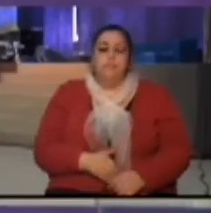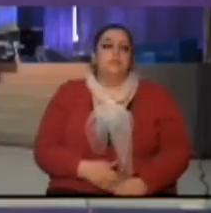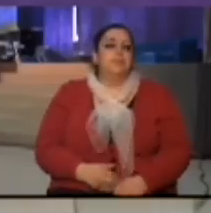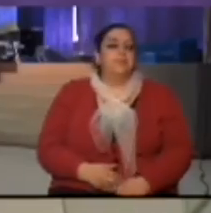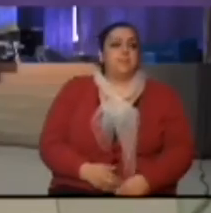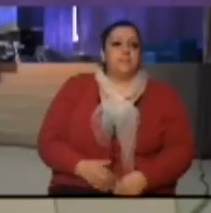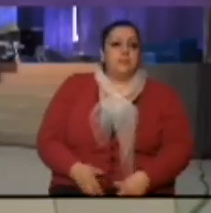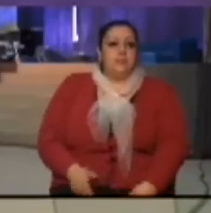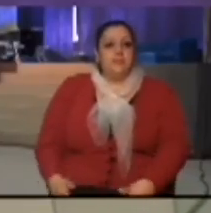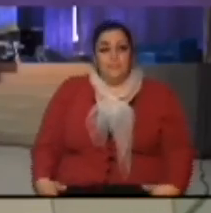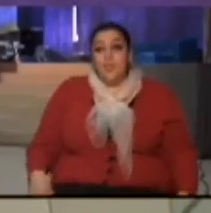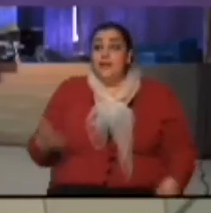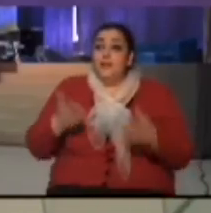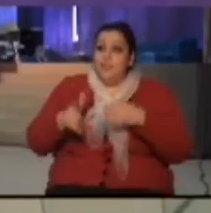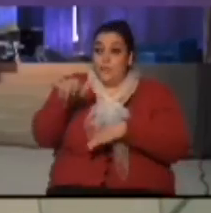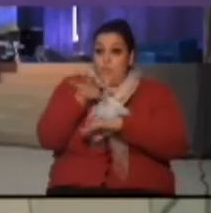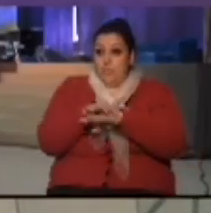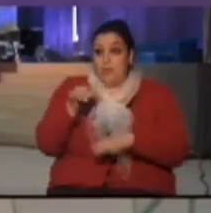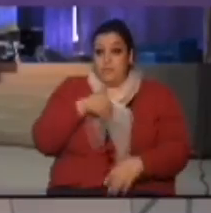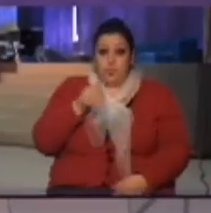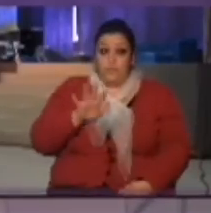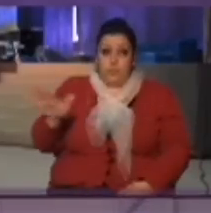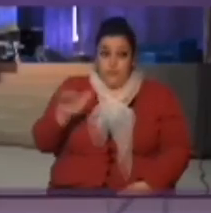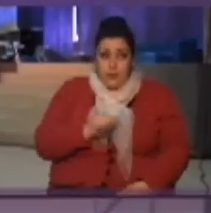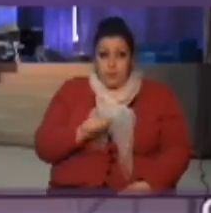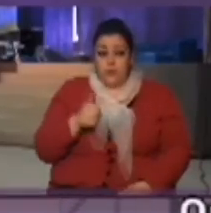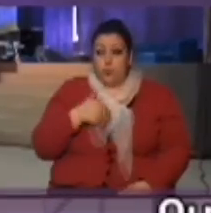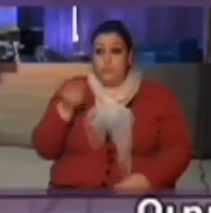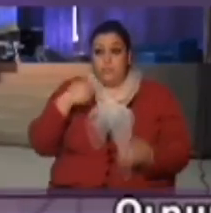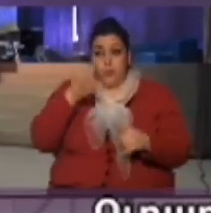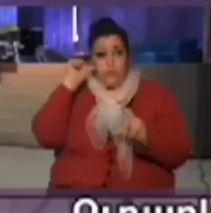վարկը չտալ, ու ուզում ես երկրից գնալ,